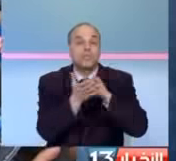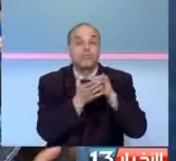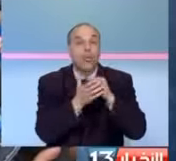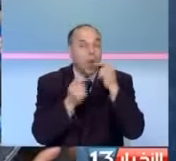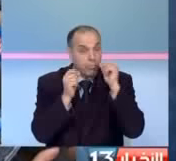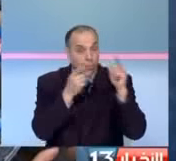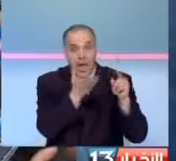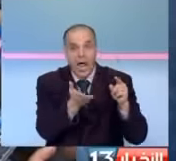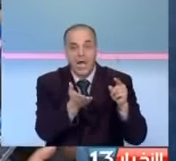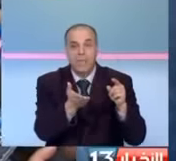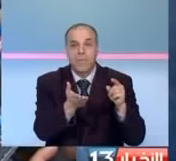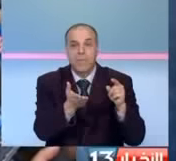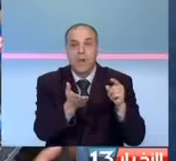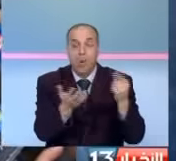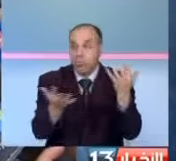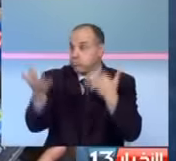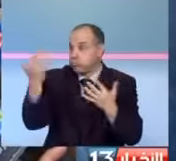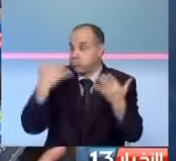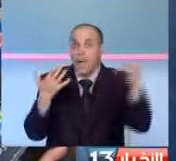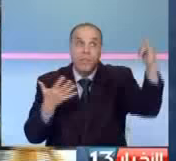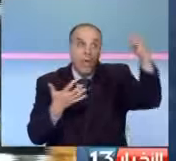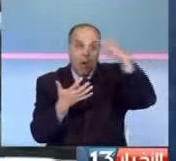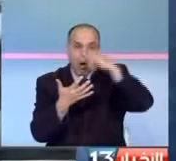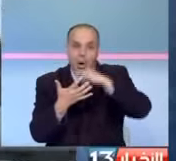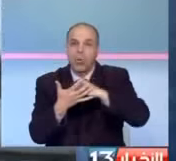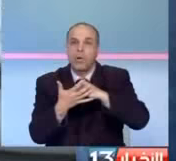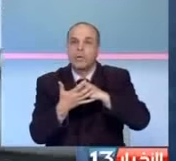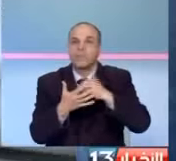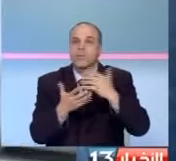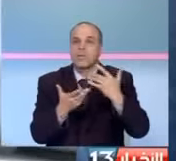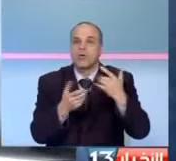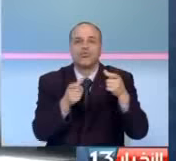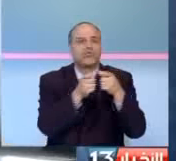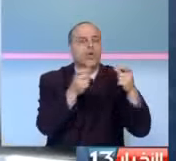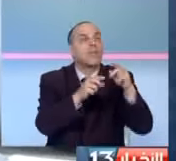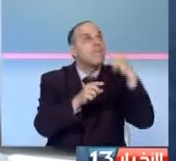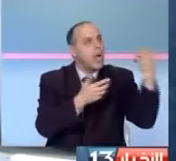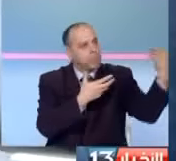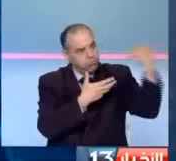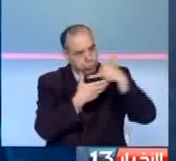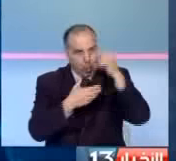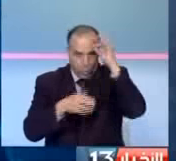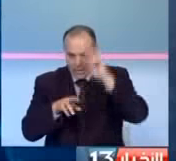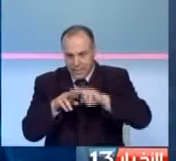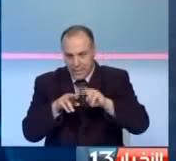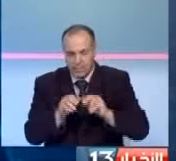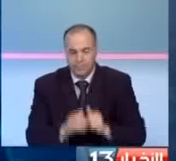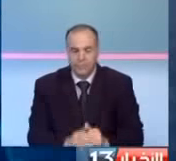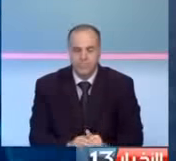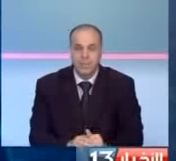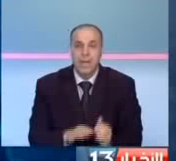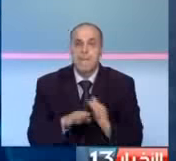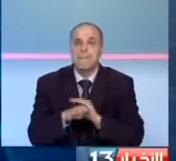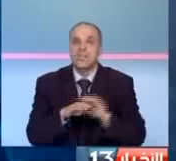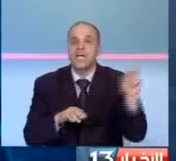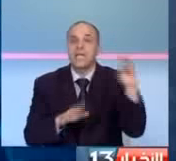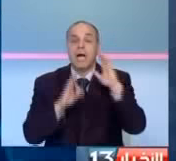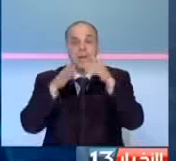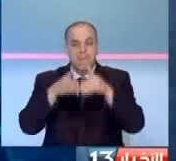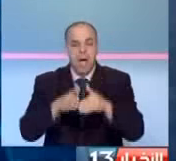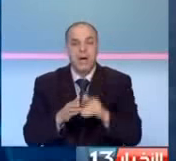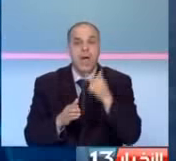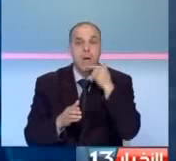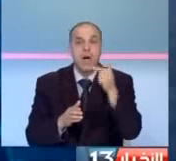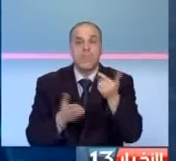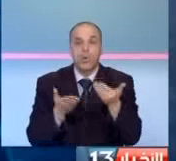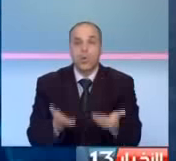قادرة على استقطاب معناتها طائرات من شركات عالمية. في مجال النقل البحري، وبعد